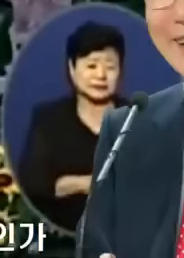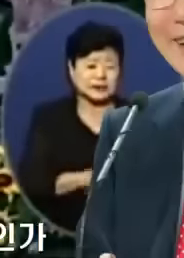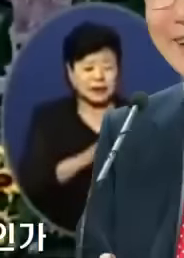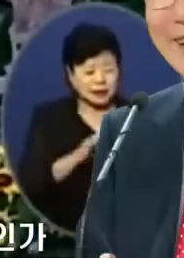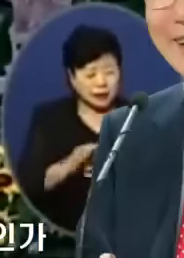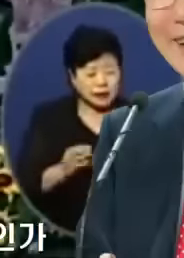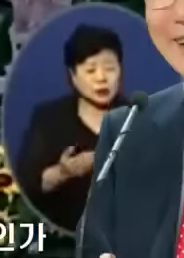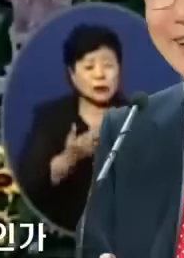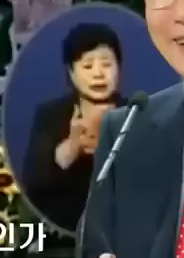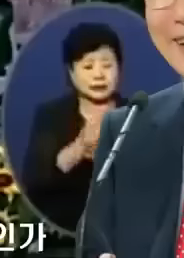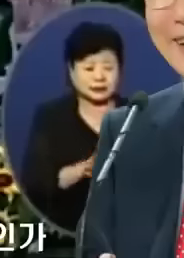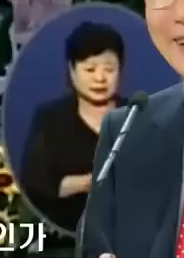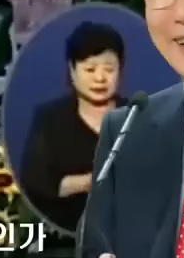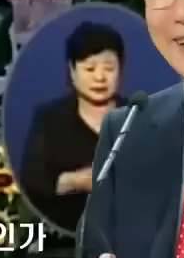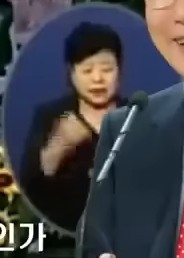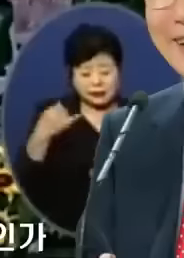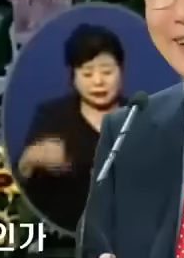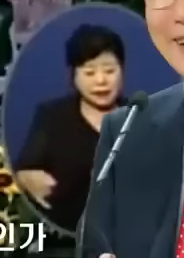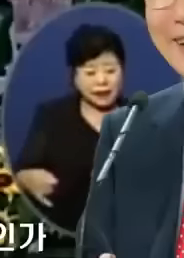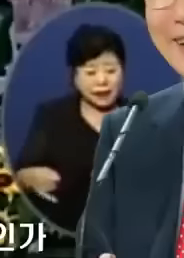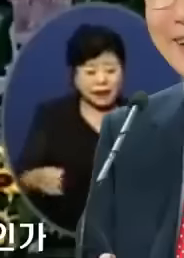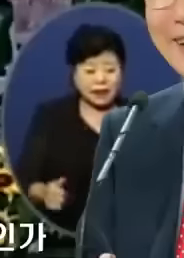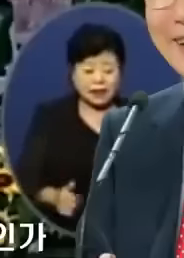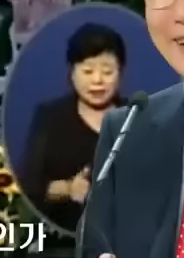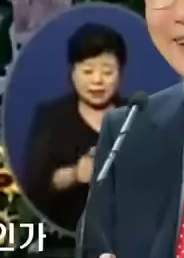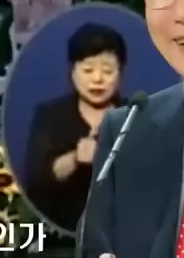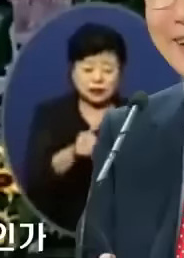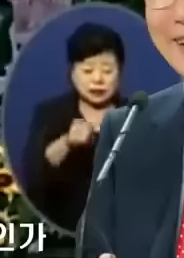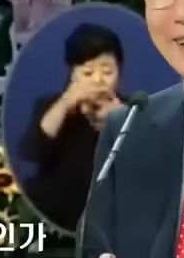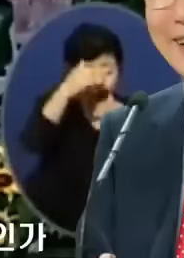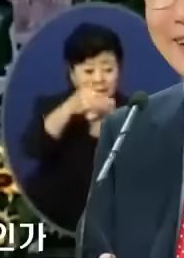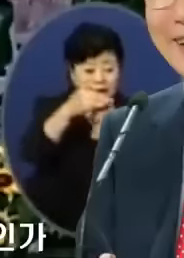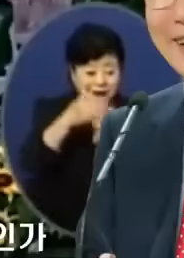끝이지 않게 있었는데 그 딸을 키우는 과정에서